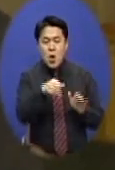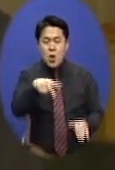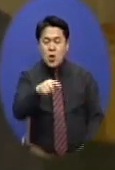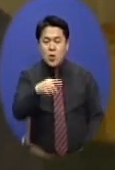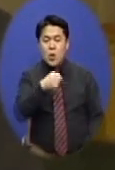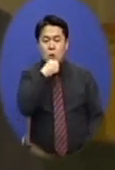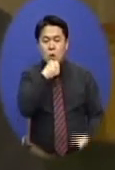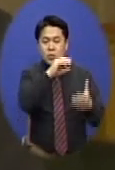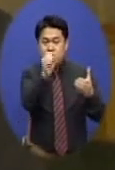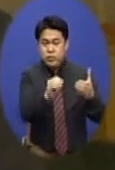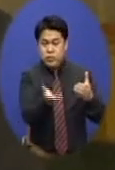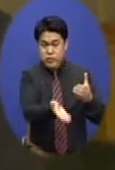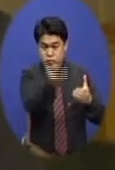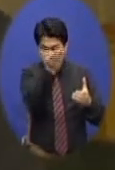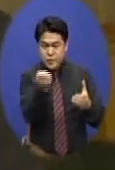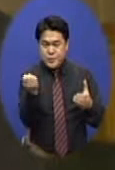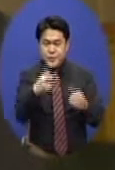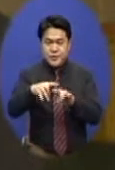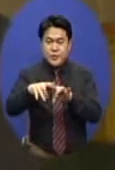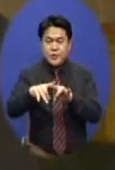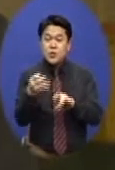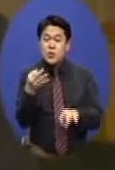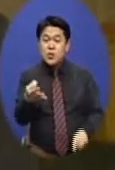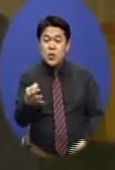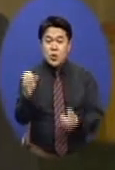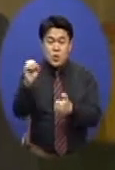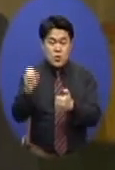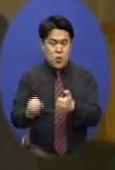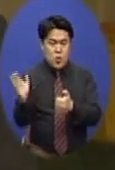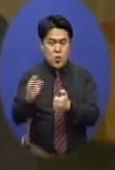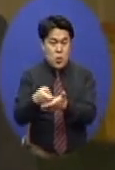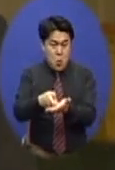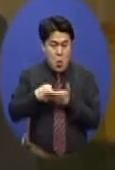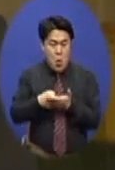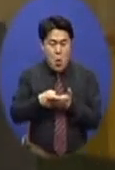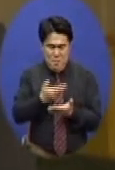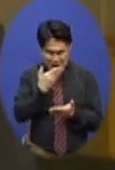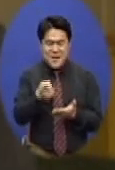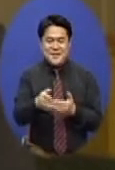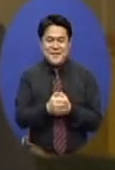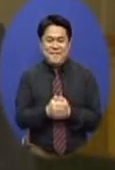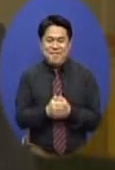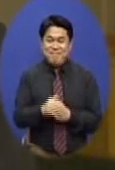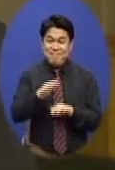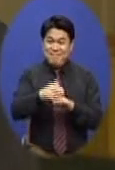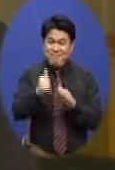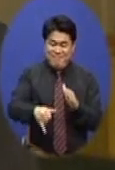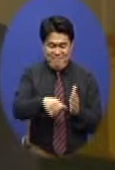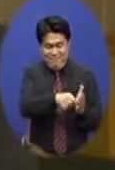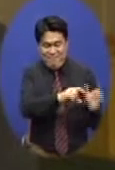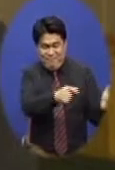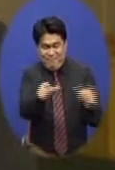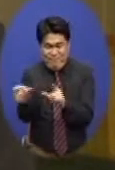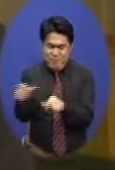있고요. 그에 따라서 그 전기료도 50% 이상 절감시킬 수 있습니다. 일단 농산물을